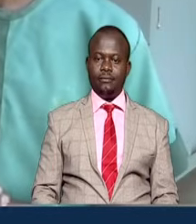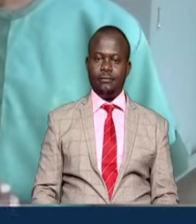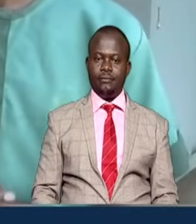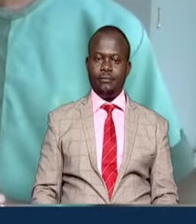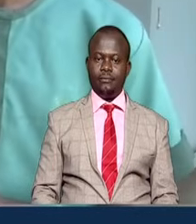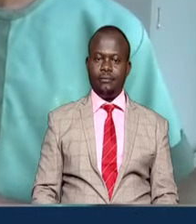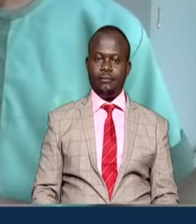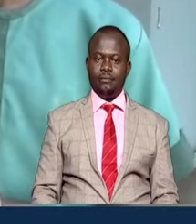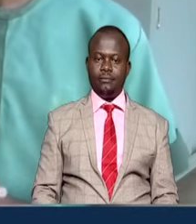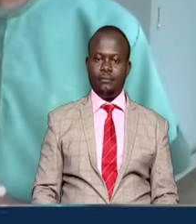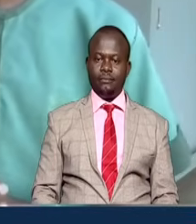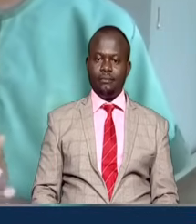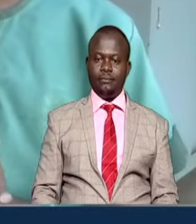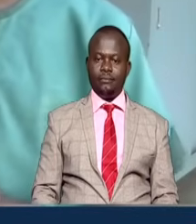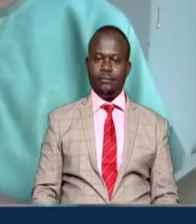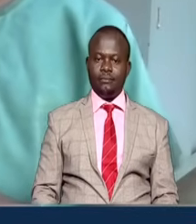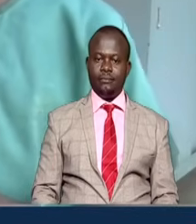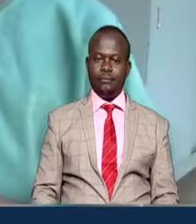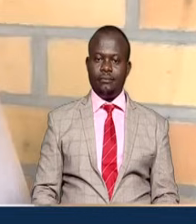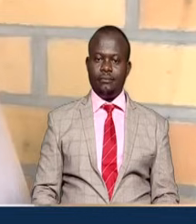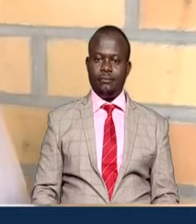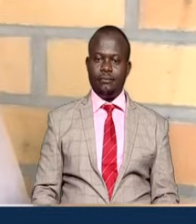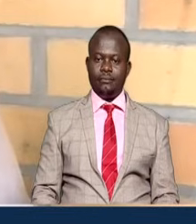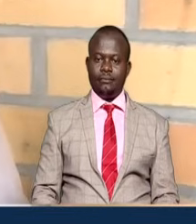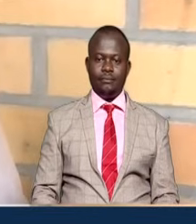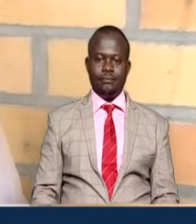burimo amufasha akamusobanurira akabyumva